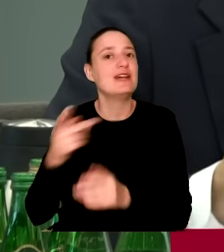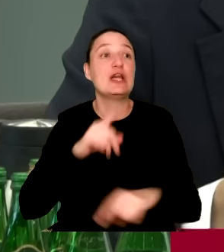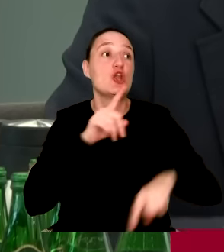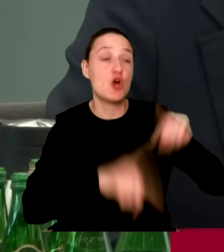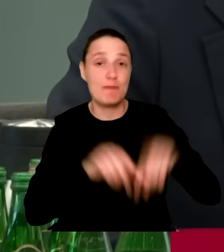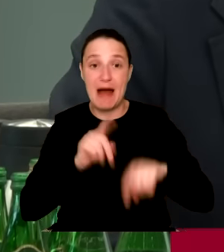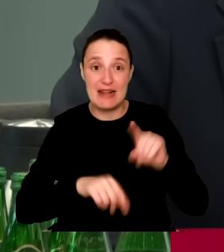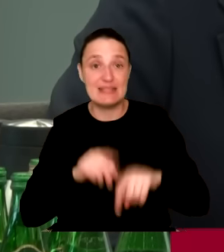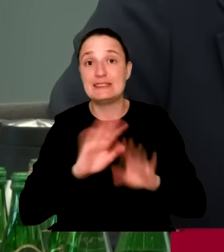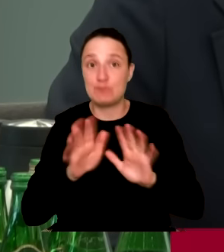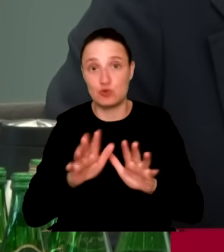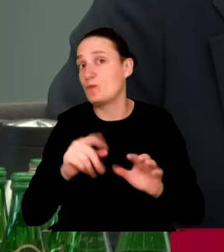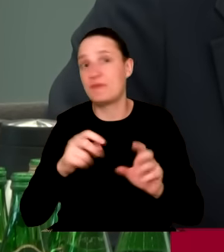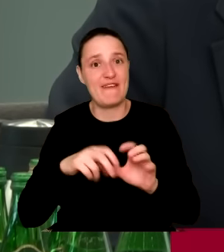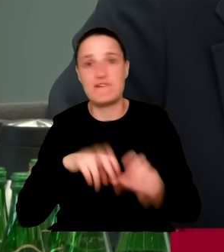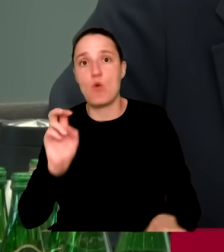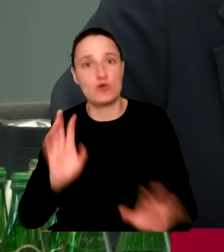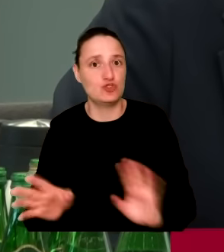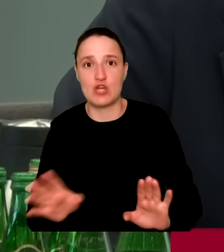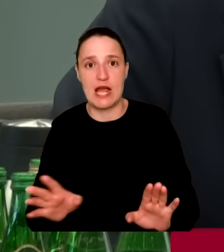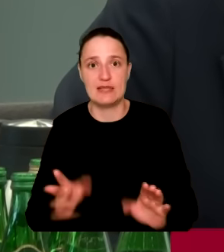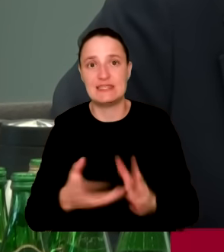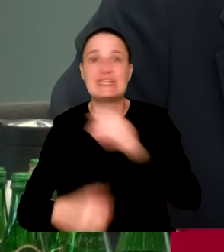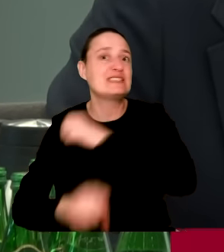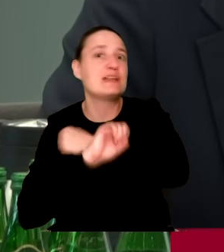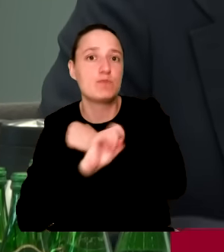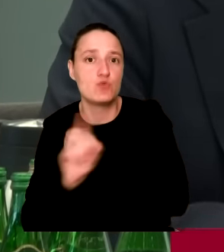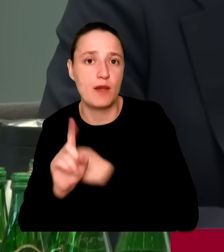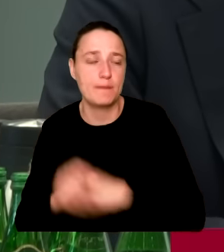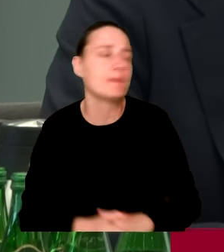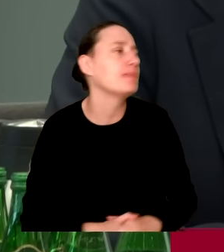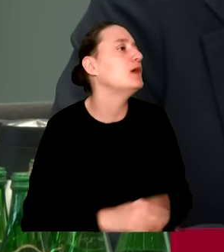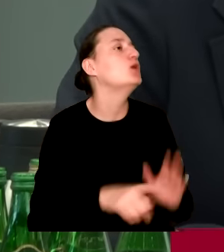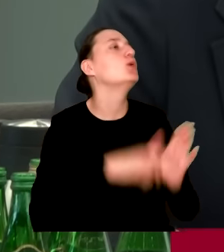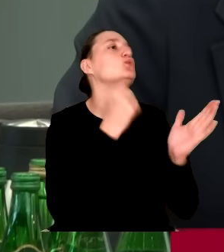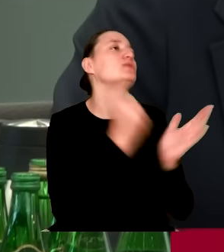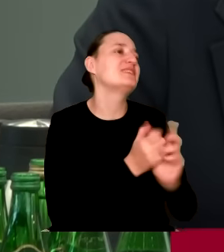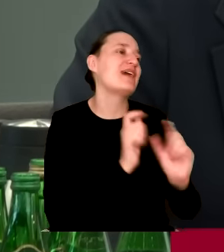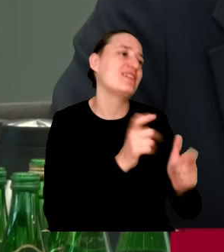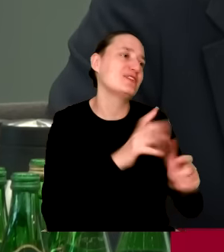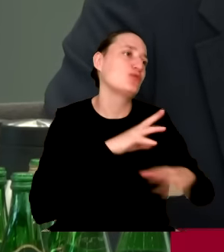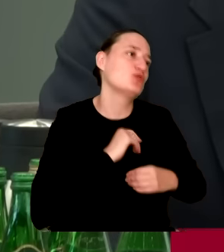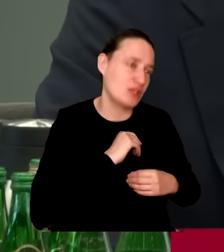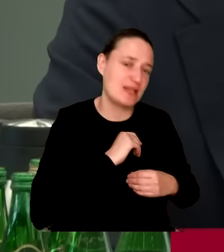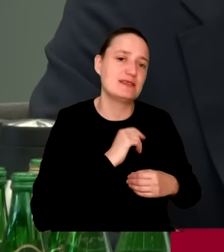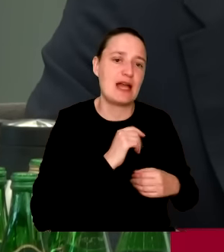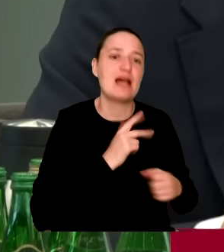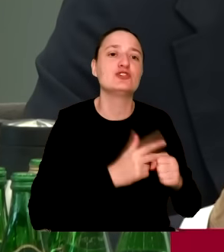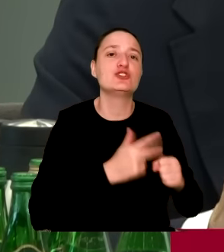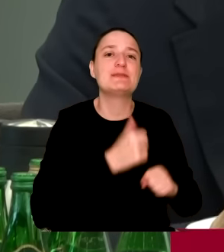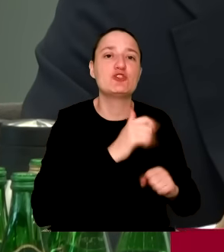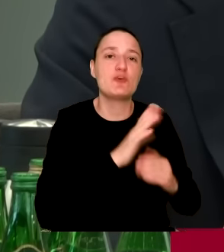lokalu trzecie panie pośle w ustawa przyjęta która weszła w życie 31 marca